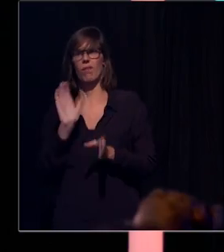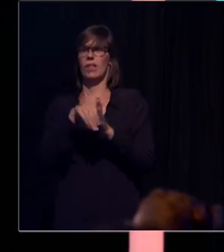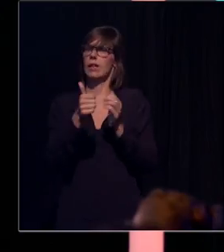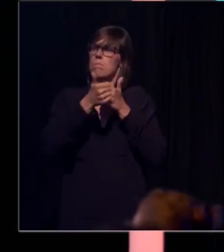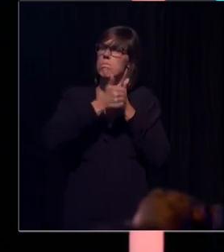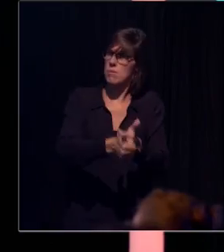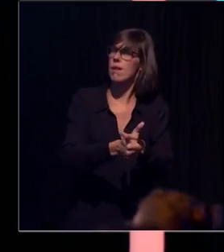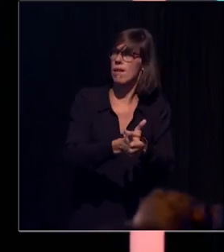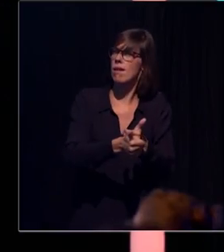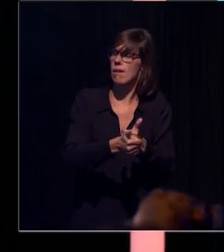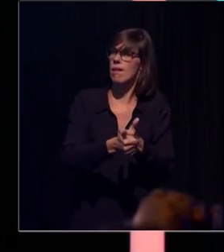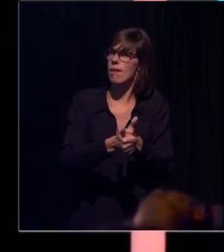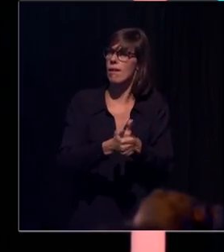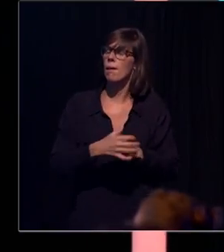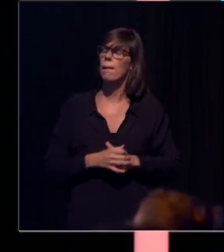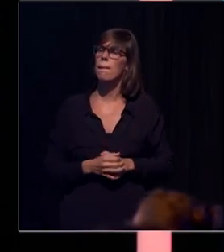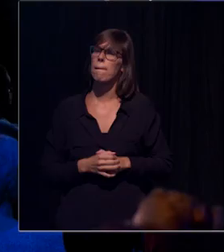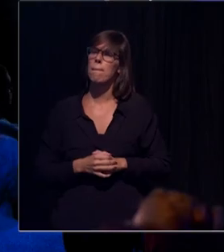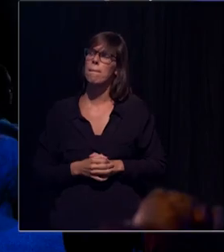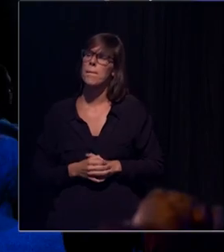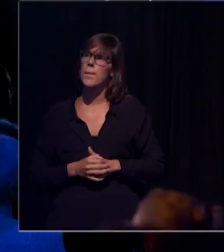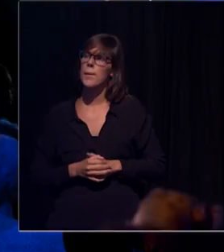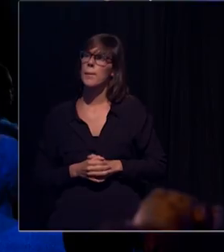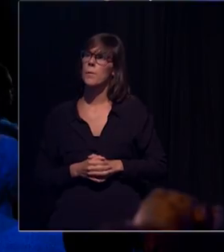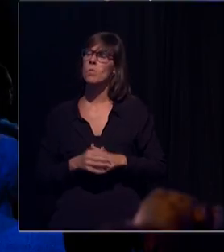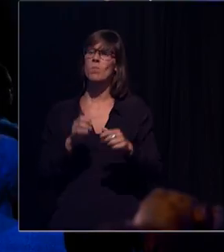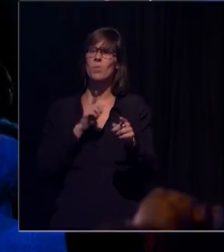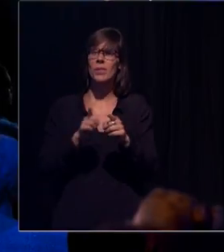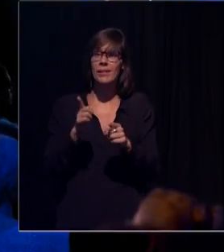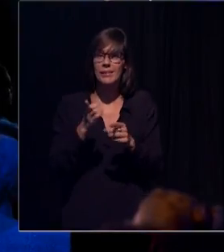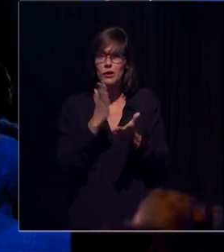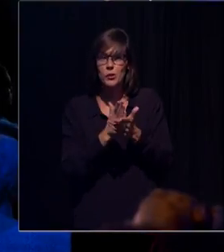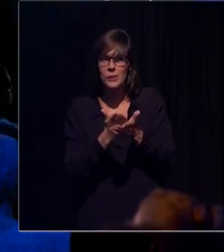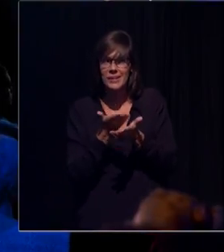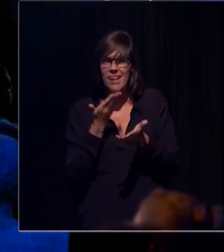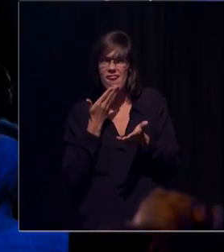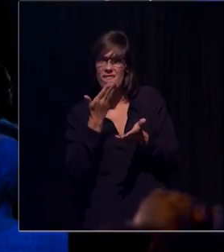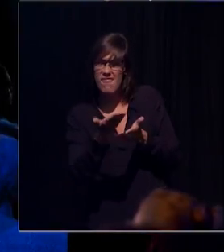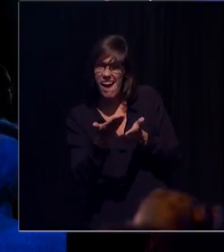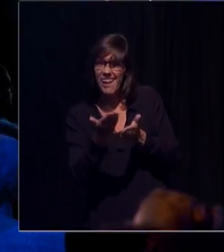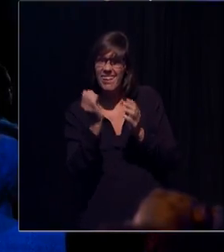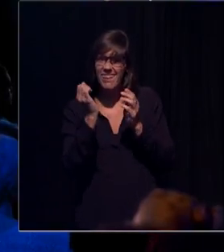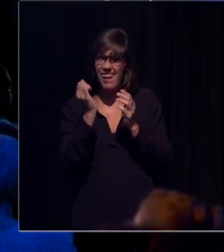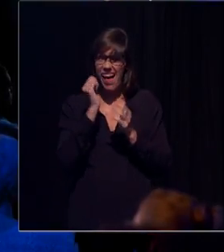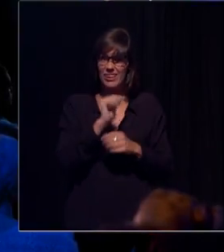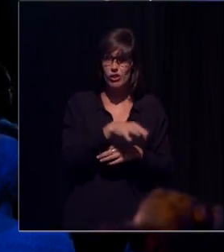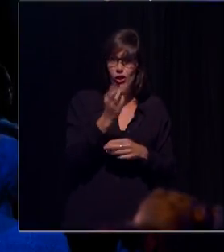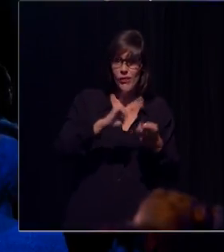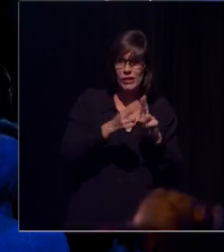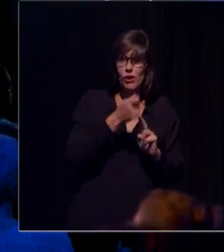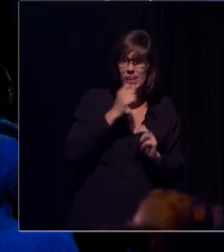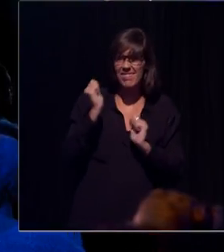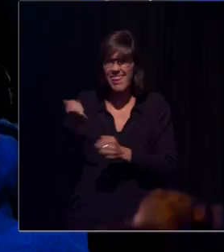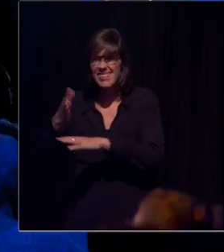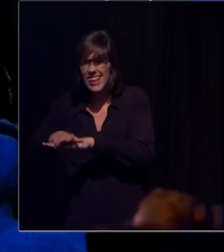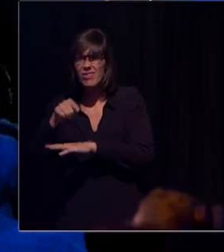het spel van de behandeling van diabetes. Dus ik heb u binnengelokt met een vraag. Kan je sterven van